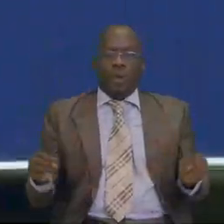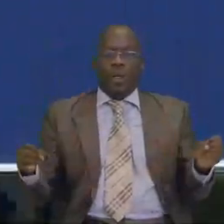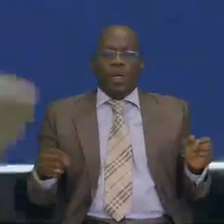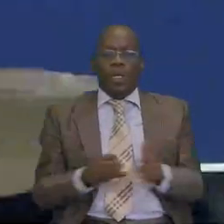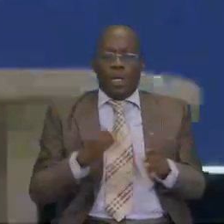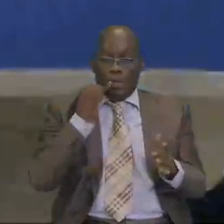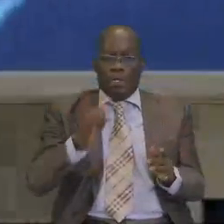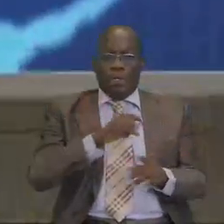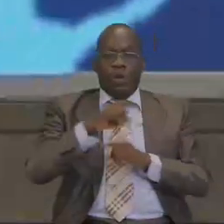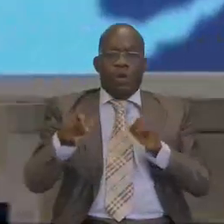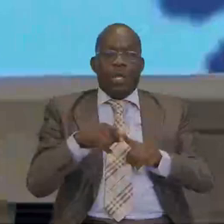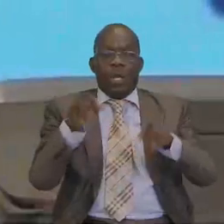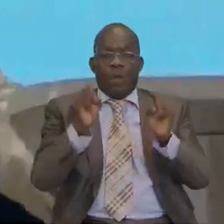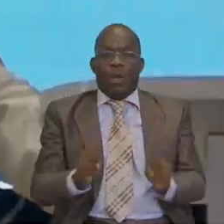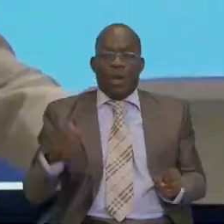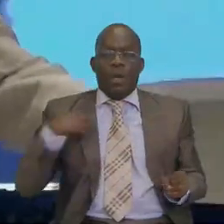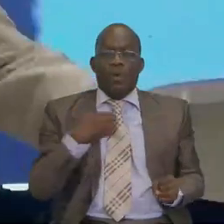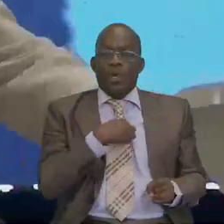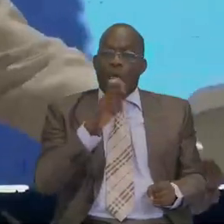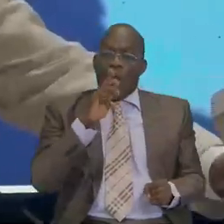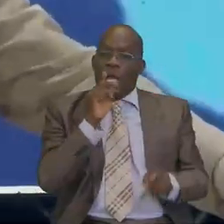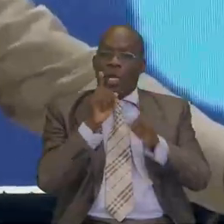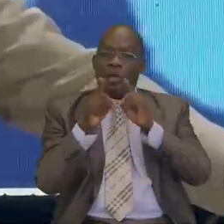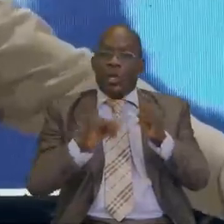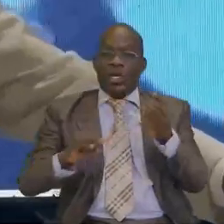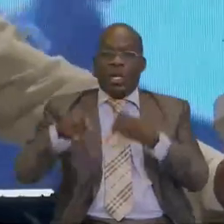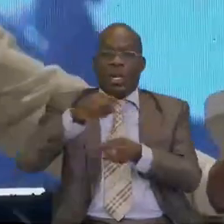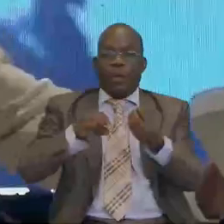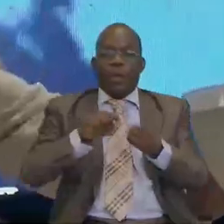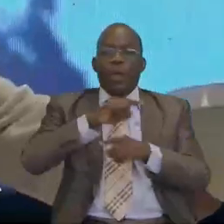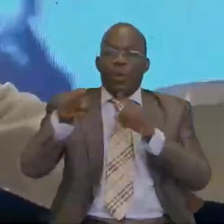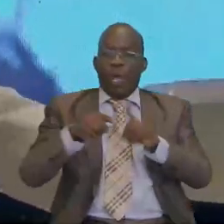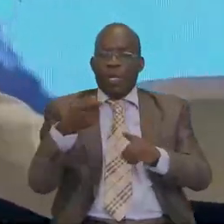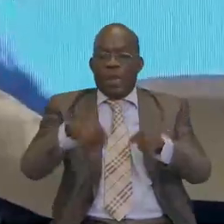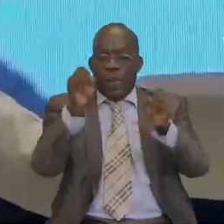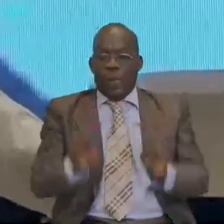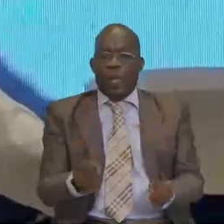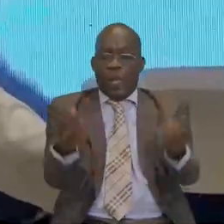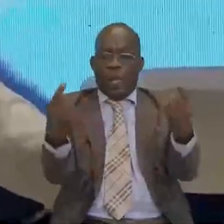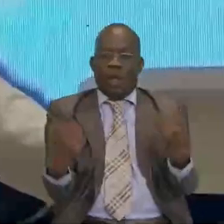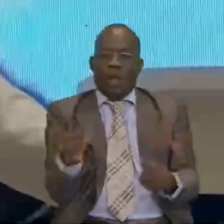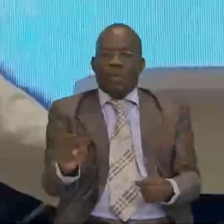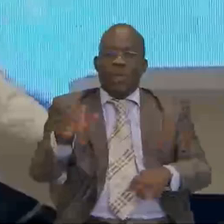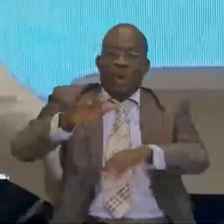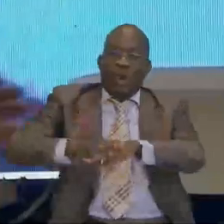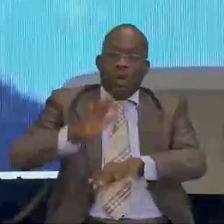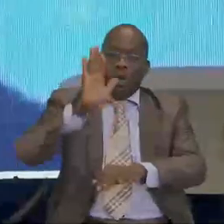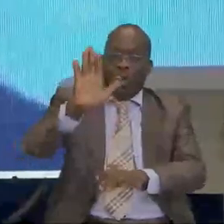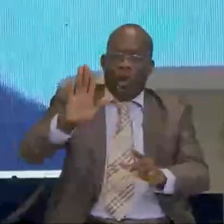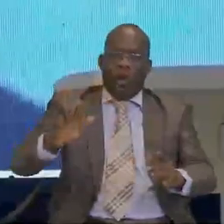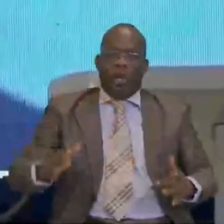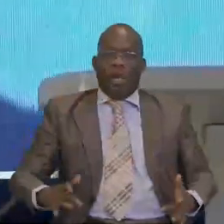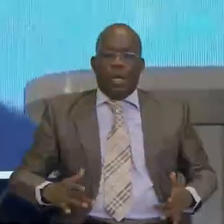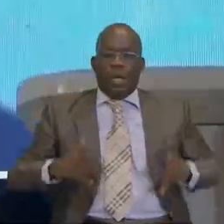C'est lorsque la puissance dont nous parlons, lorsque cette puissance vient sur ta vie,